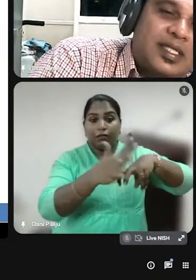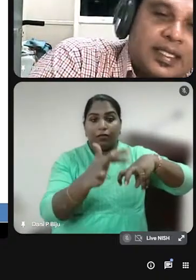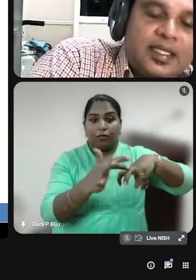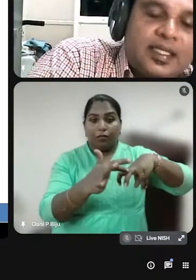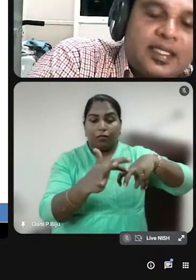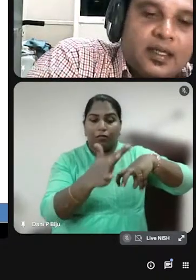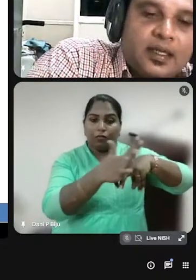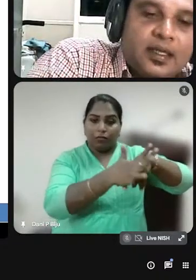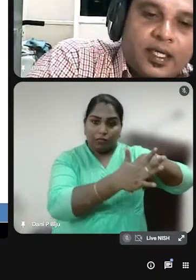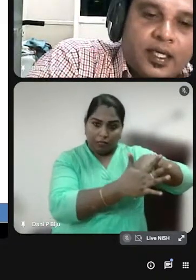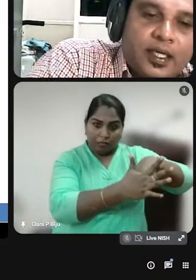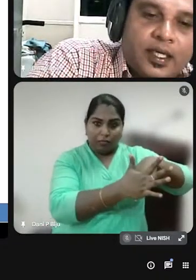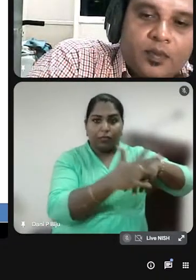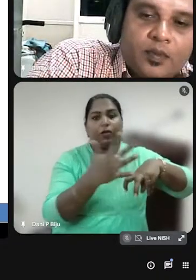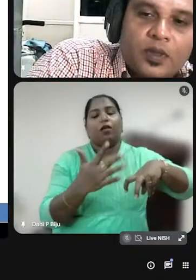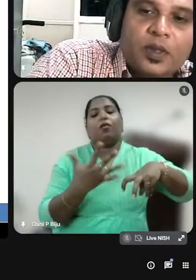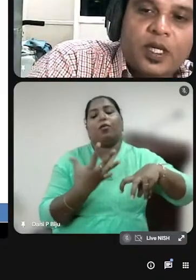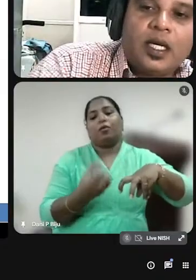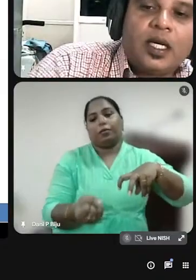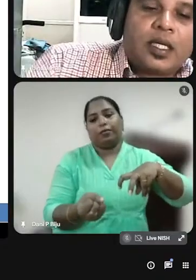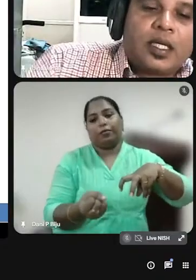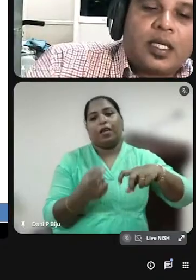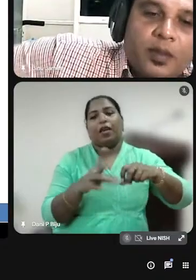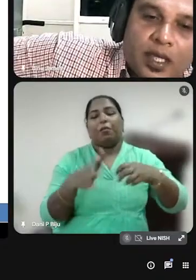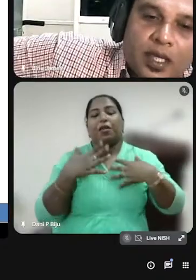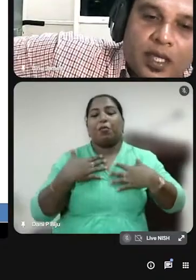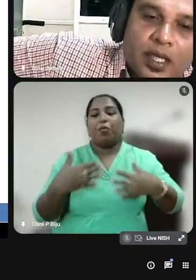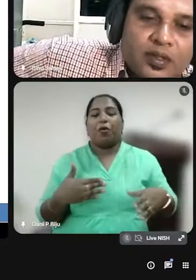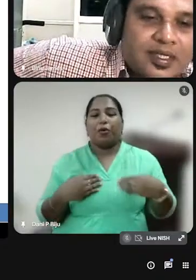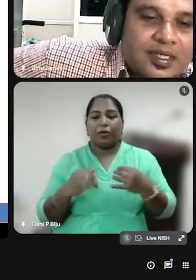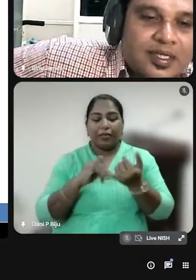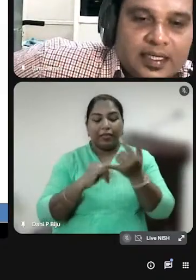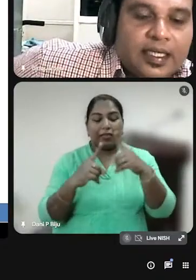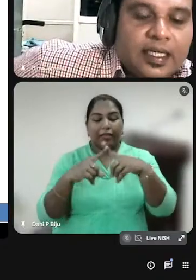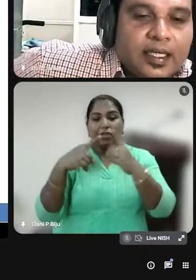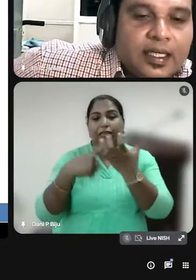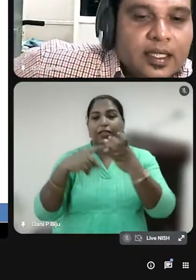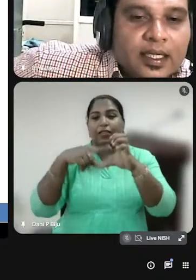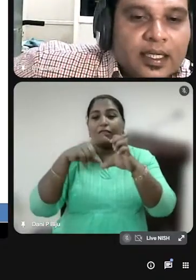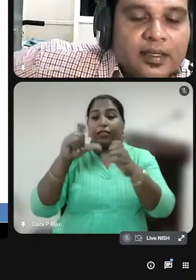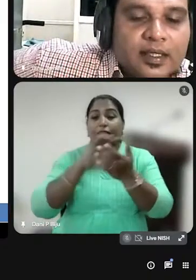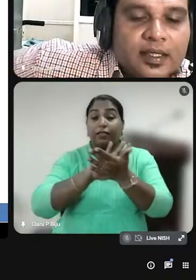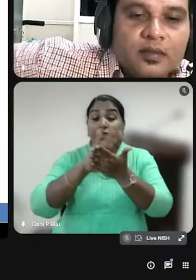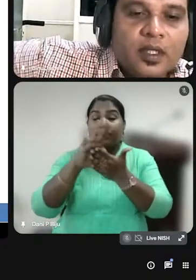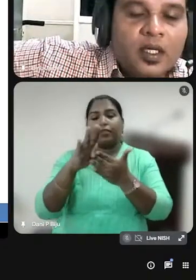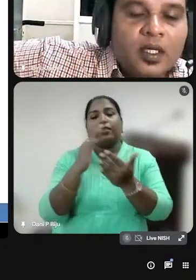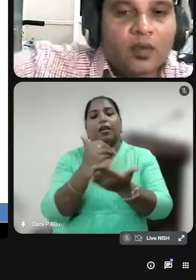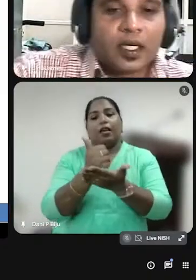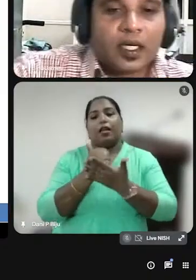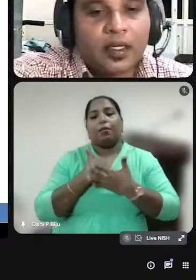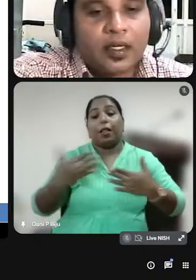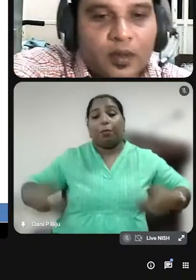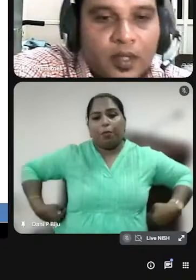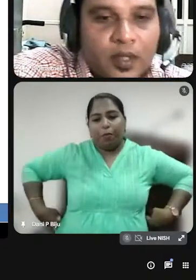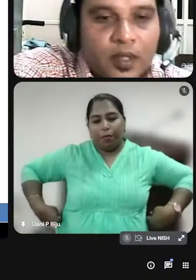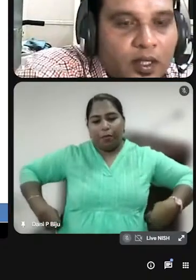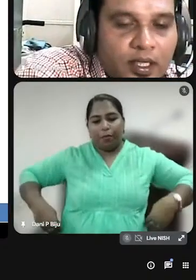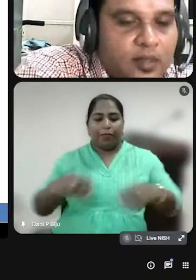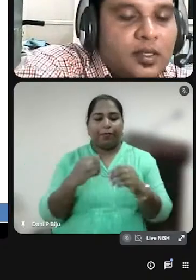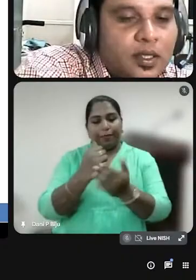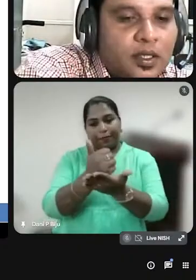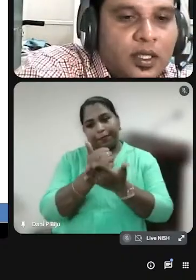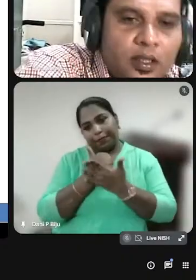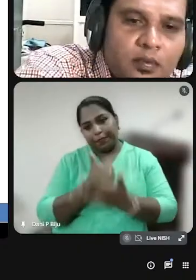ഒരു സ്ട്രെച്ചാണ് കിട്ടുക. നമ്മുടെ നടുവിന്റെ ഭാഗത്ത് ഒരു സ്ട്രെച്ച് കിട്ടാനായിട്ട് ഈ എക്സസൈസും വളരെ ഇമ്പോർട്ടൻ്റ്